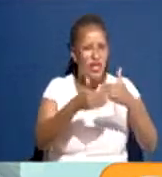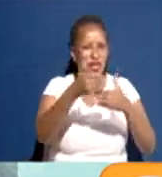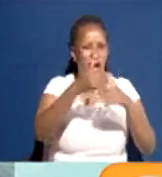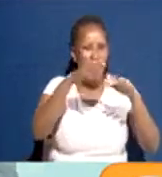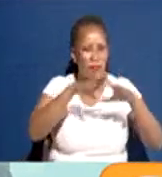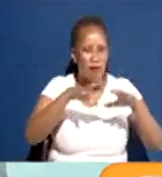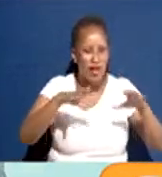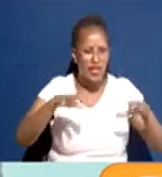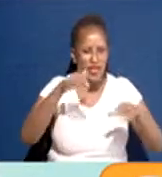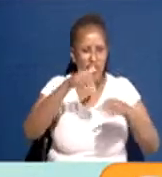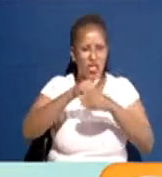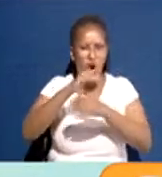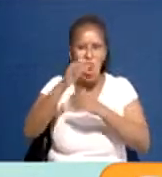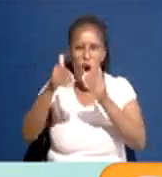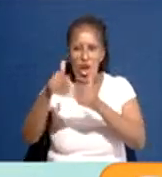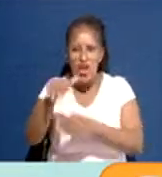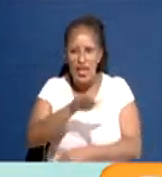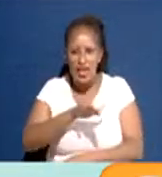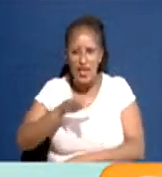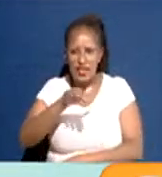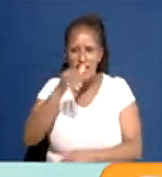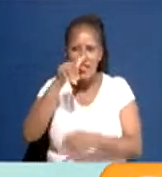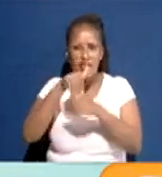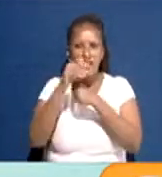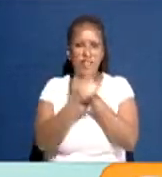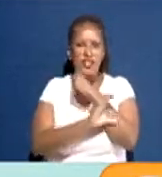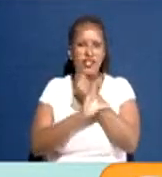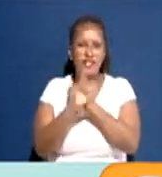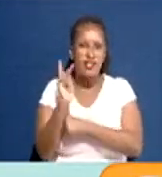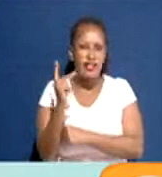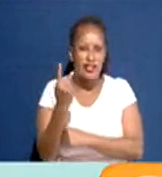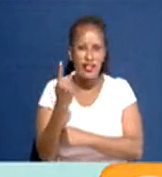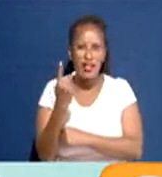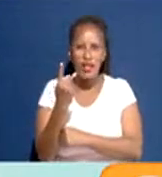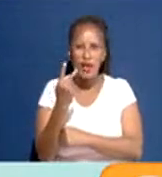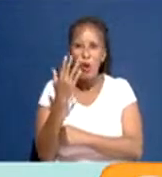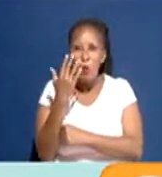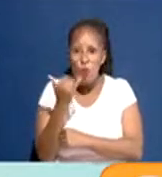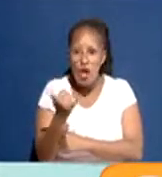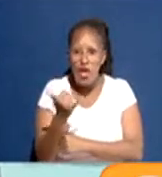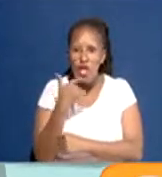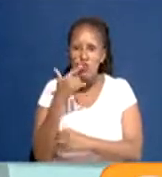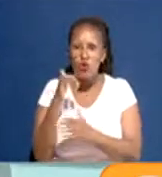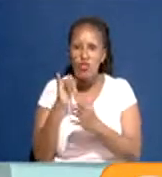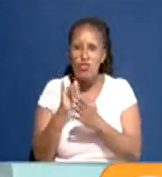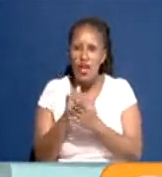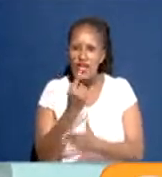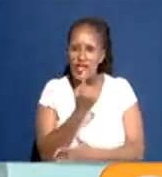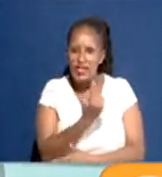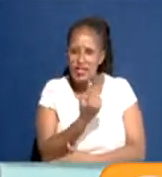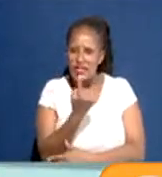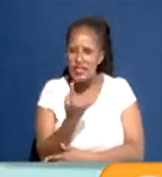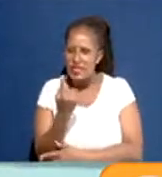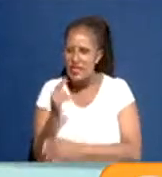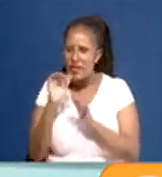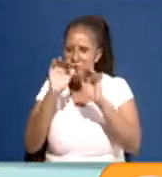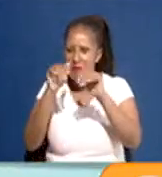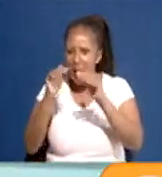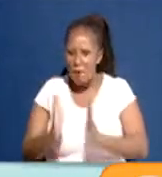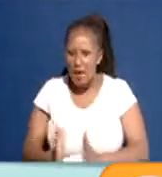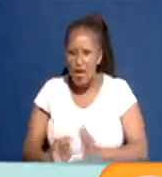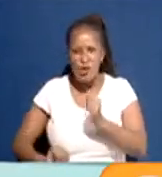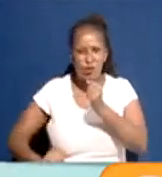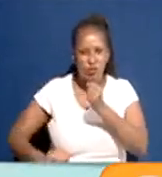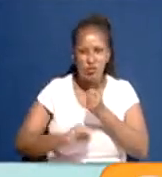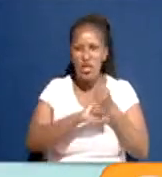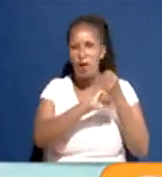kila constituency katika taifa letu la Kenya, ili kila mkulima